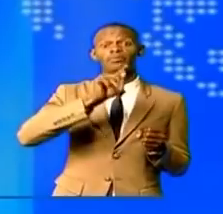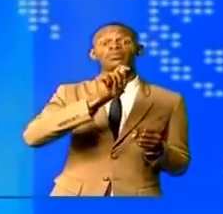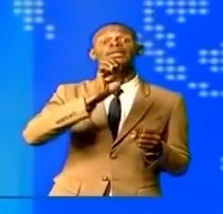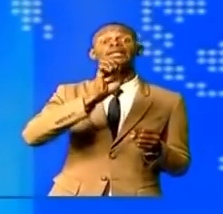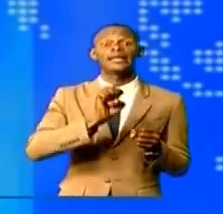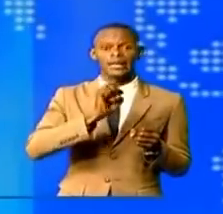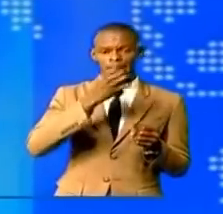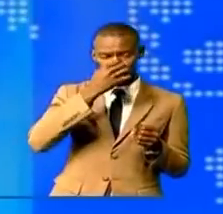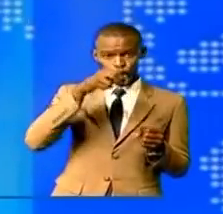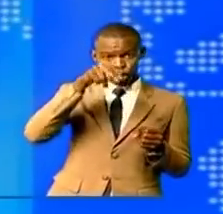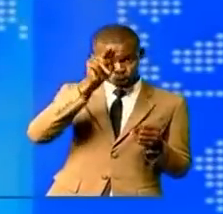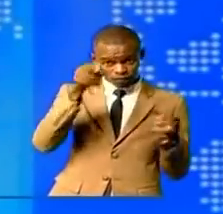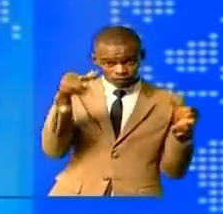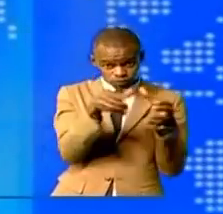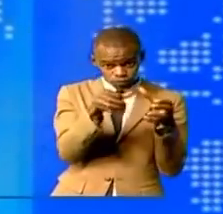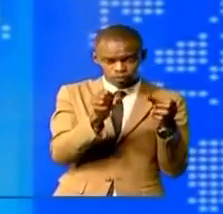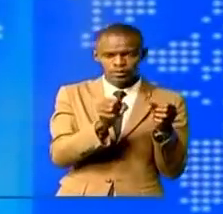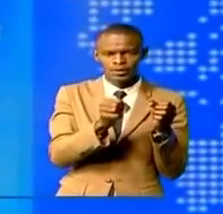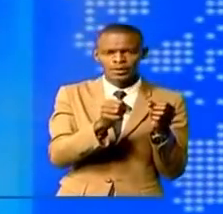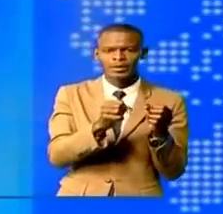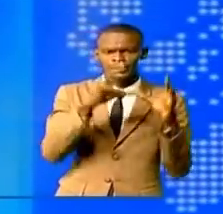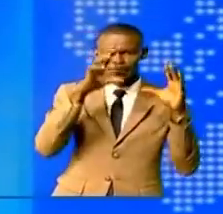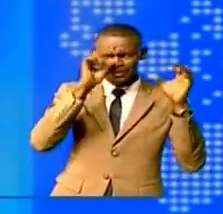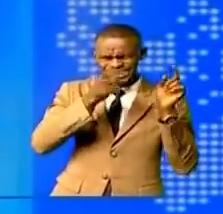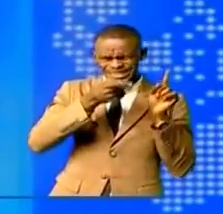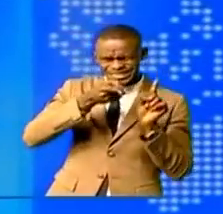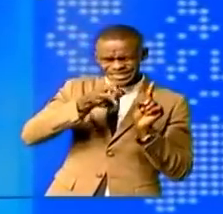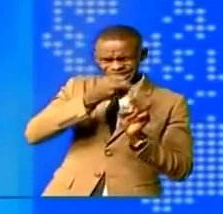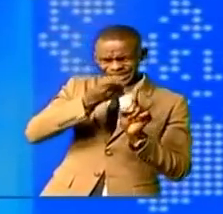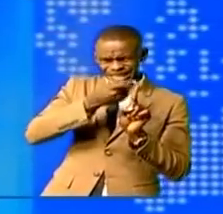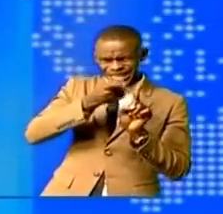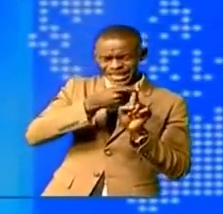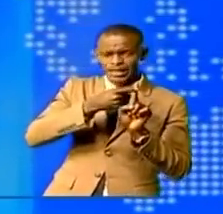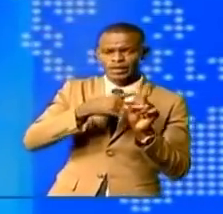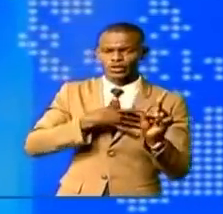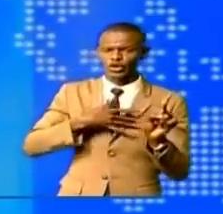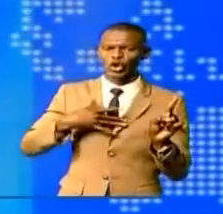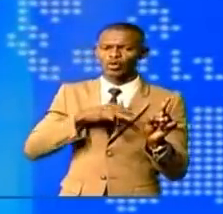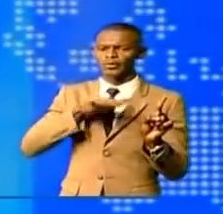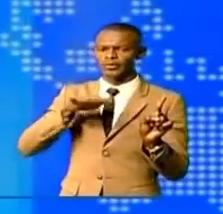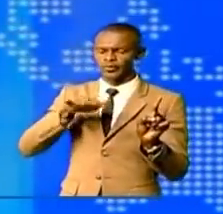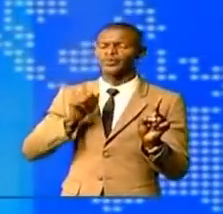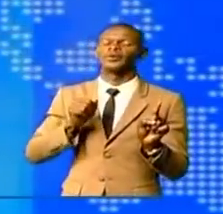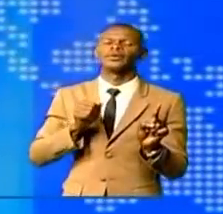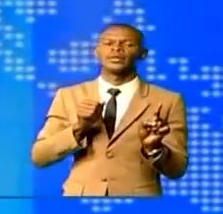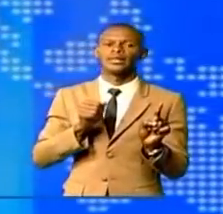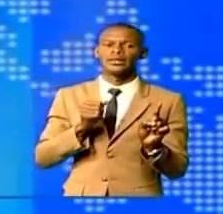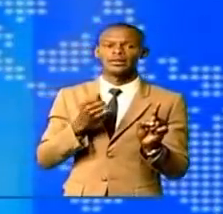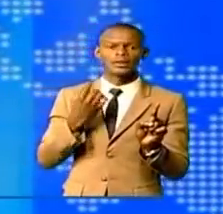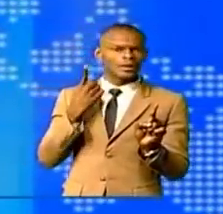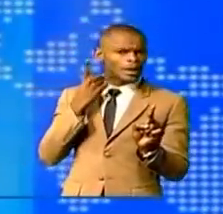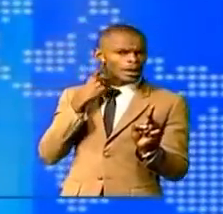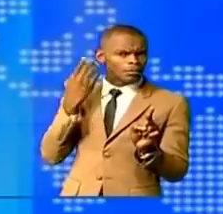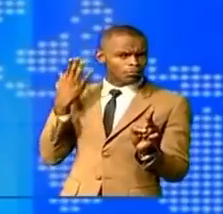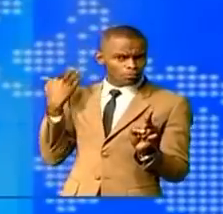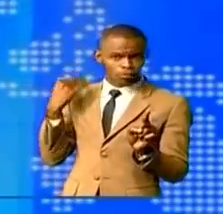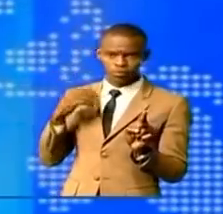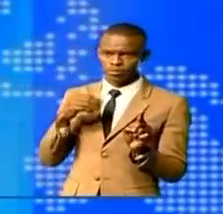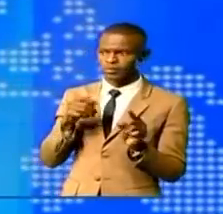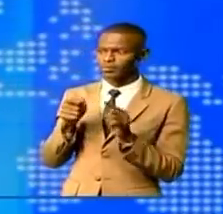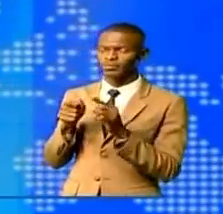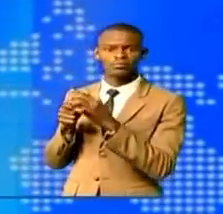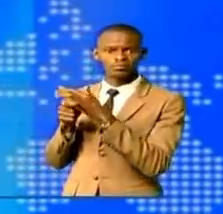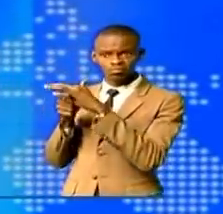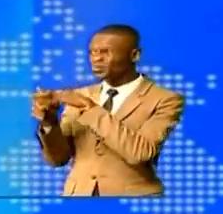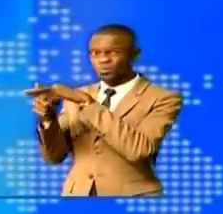Missi, lance une sonnette d'alarme sur l'invasion du M23 en République démocratique du Congo, entraînant la mort et le déplacement de